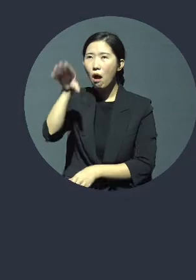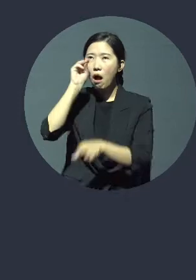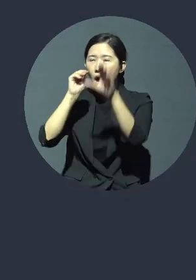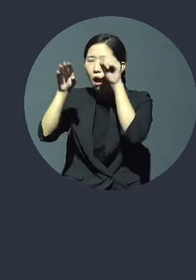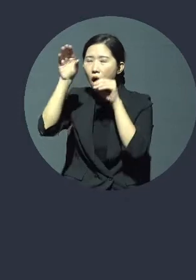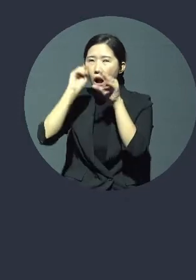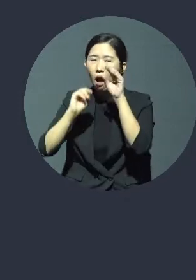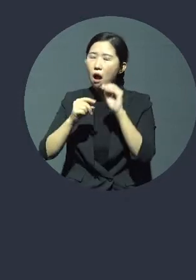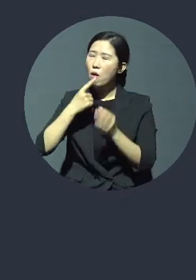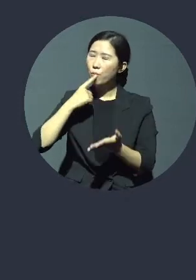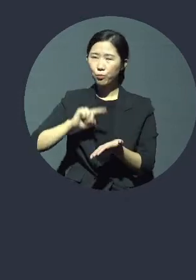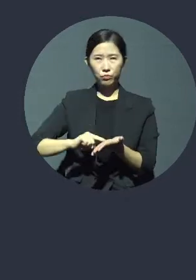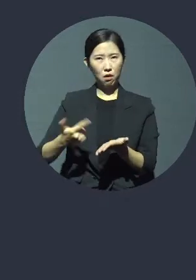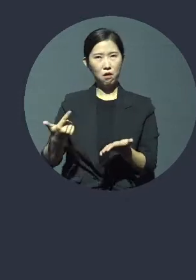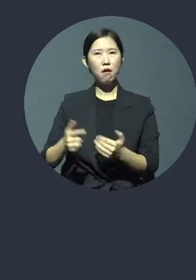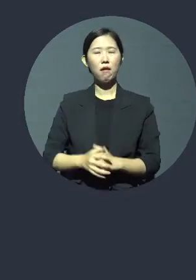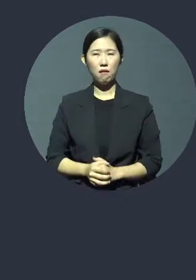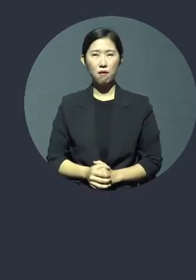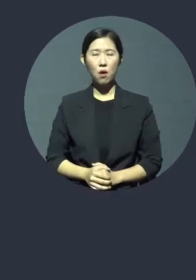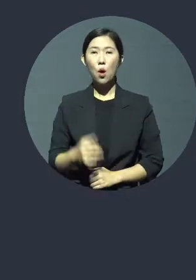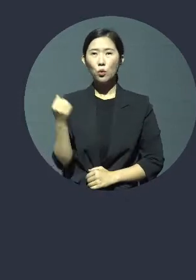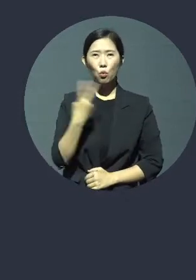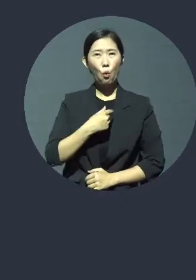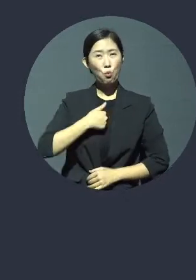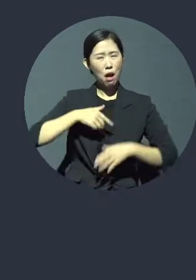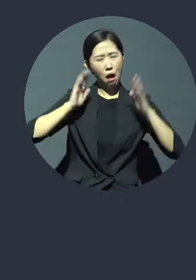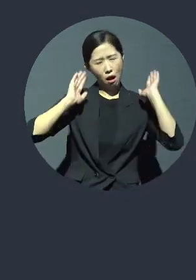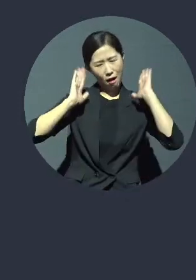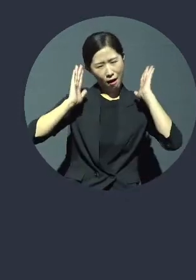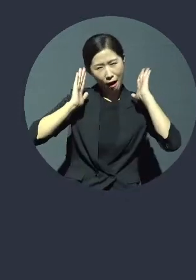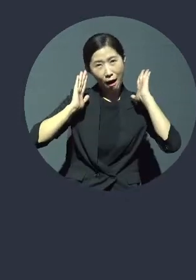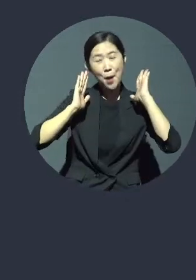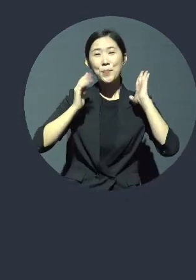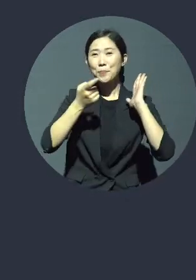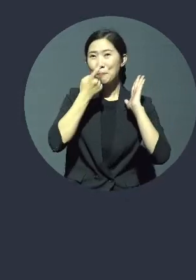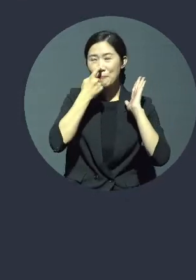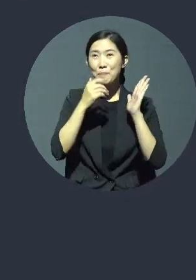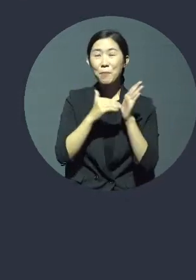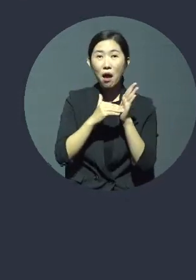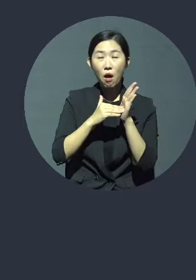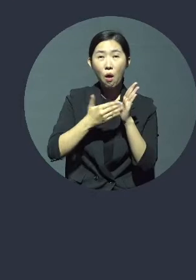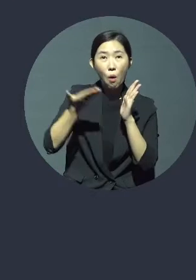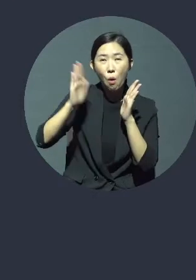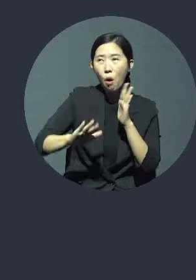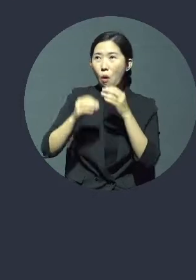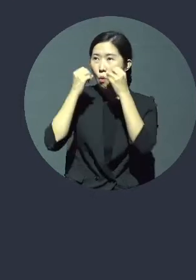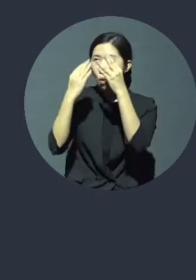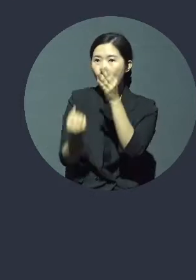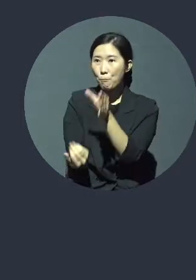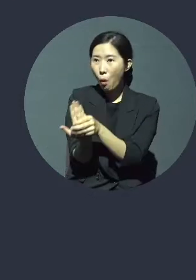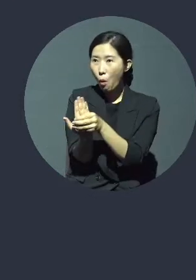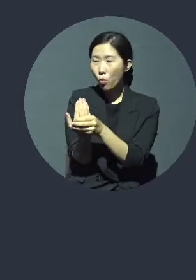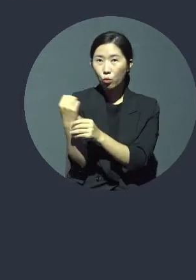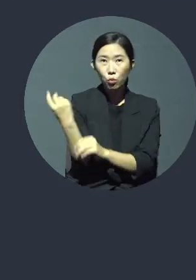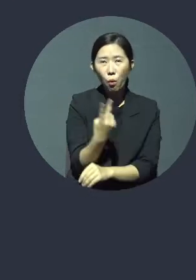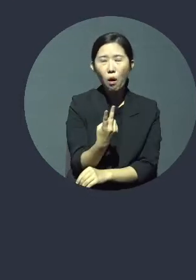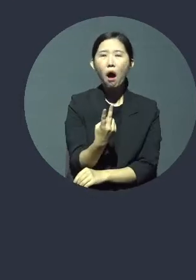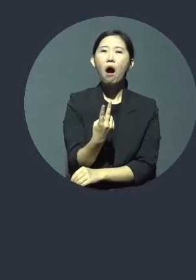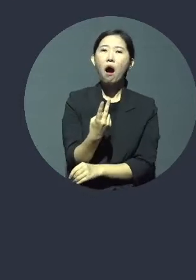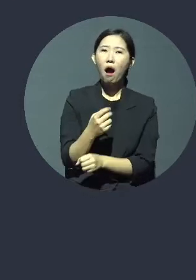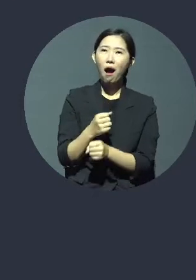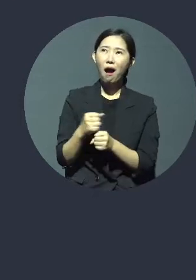아울러 열심히 아무리 학습을 하여도 또 금세 공부할 새로운 것들이 계속 나타나고 있습니다. 이러다 보니까